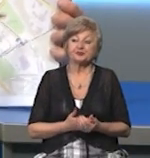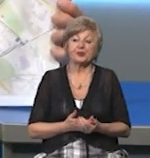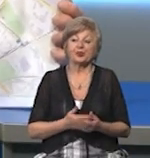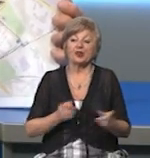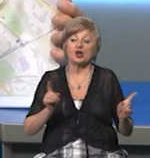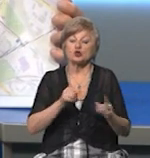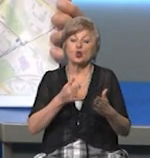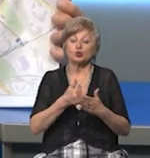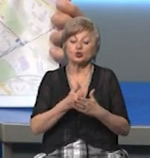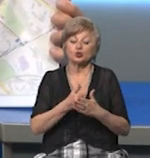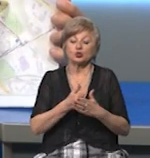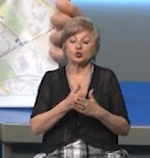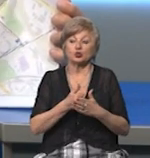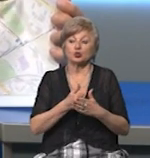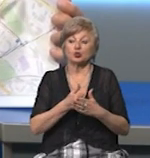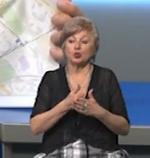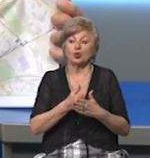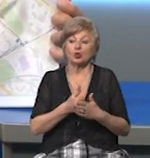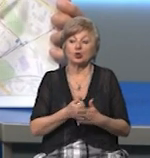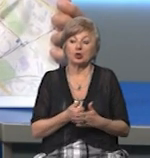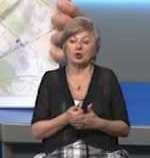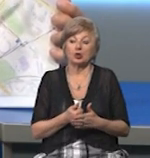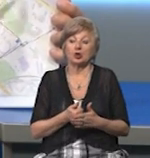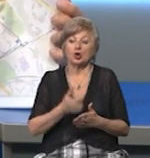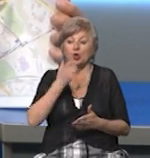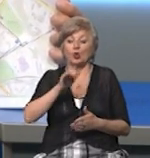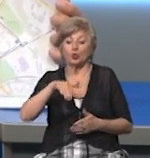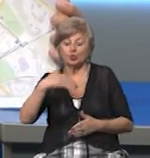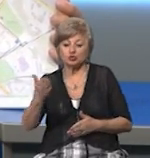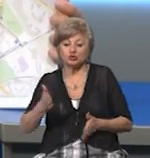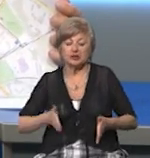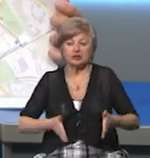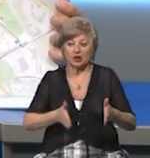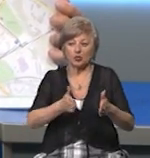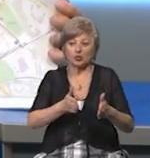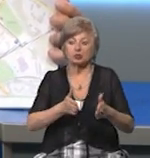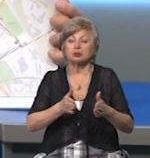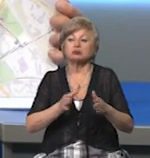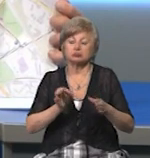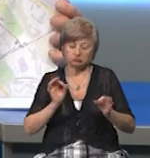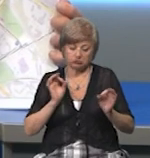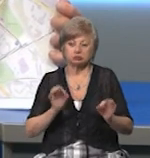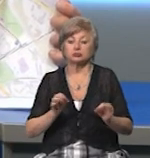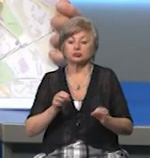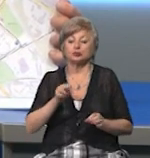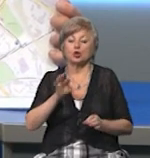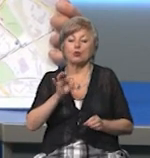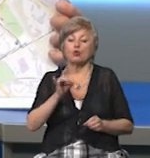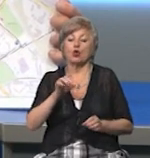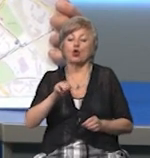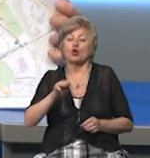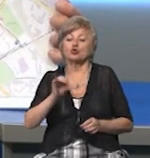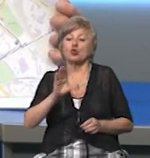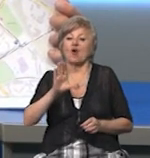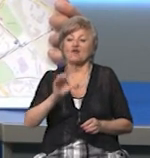Щодо проїзду в бік ГЕС з північного і південного шосе, то тут, в принципі, збігаються. Тобто по Портовій, там я дивився по знаках, вони саме